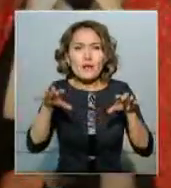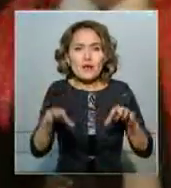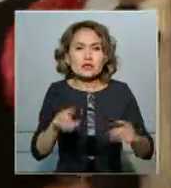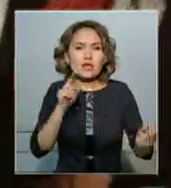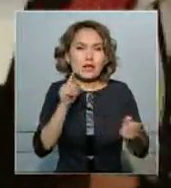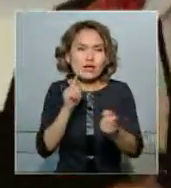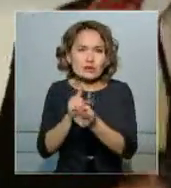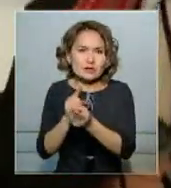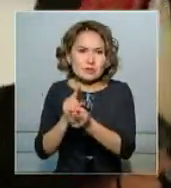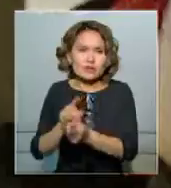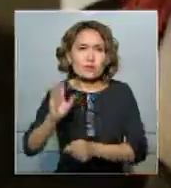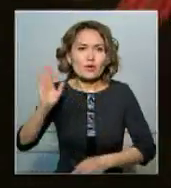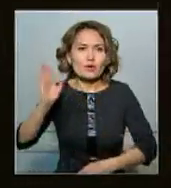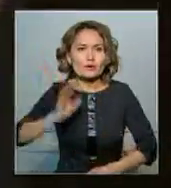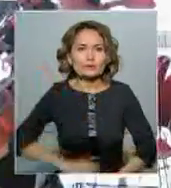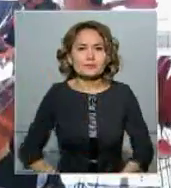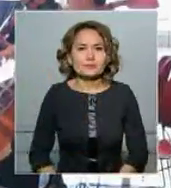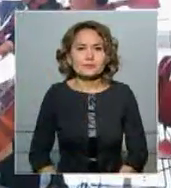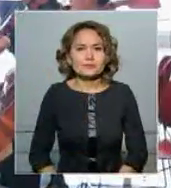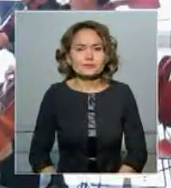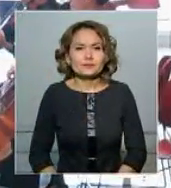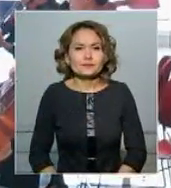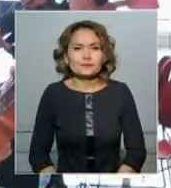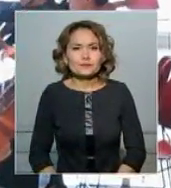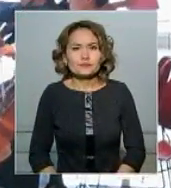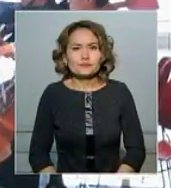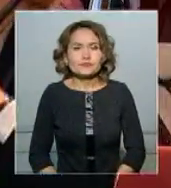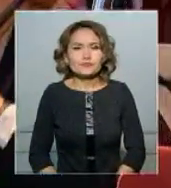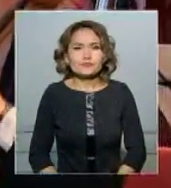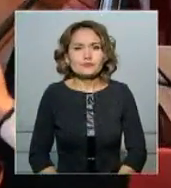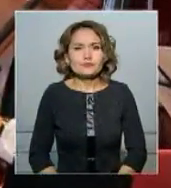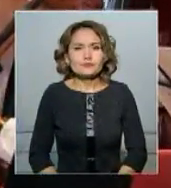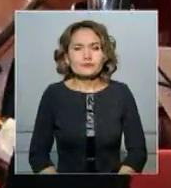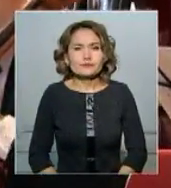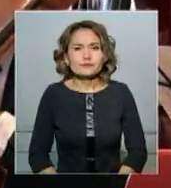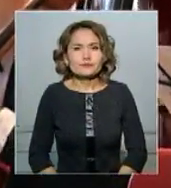кездеседі. Аслан Қаженов, Майра Абдрахманова, 24 KZ, Нью-Йорк, ақш.